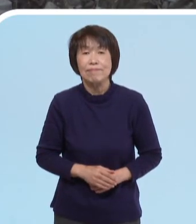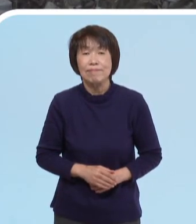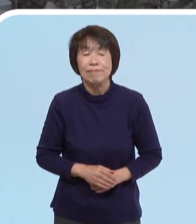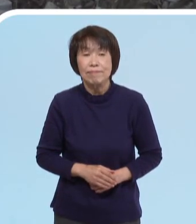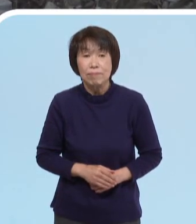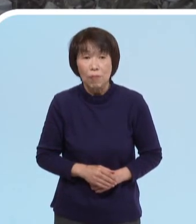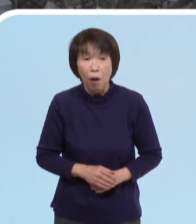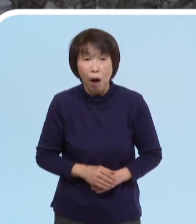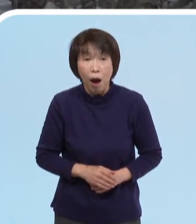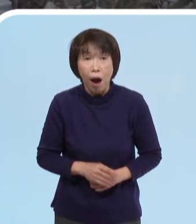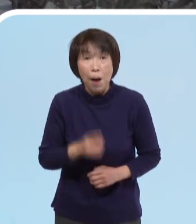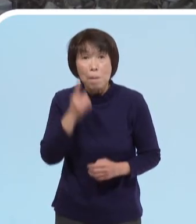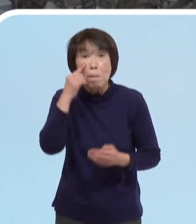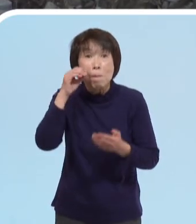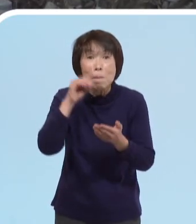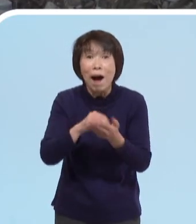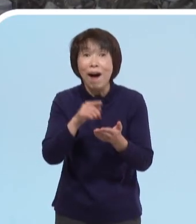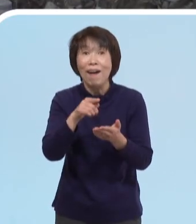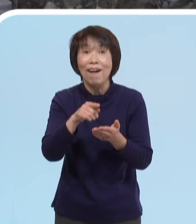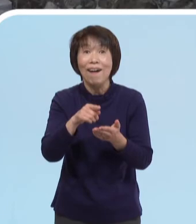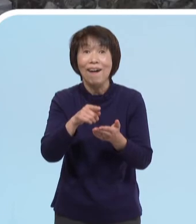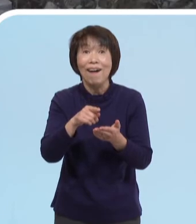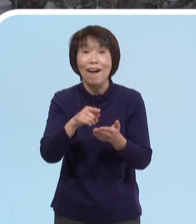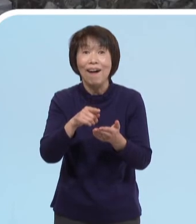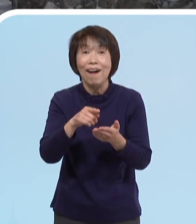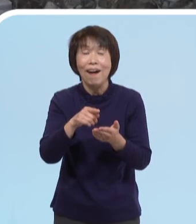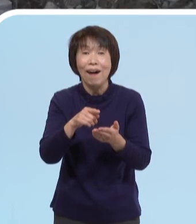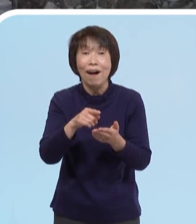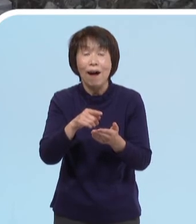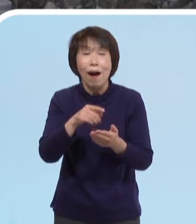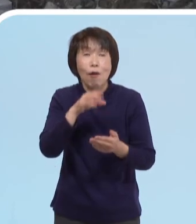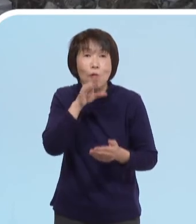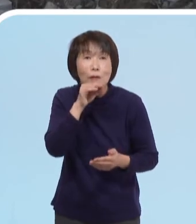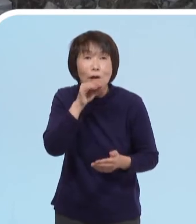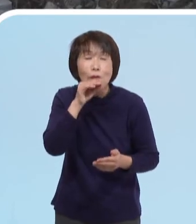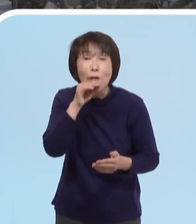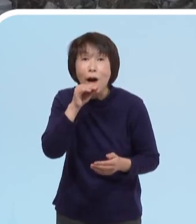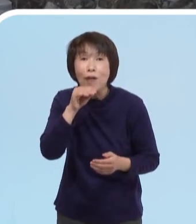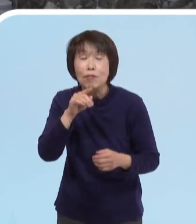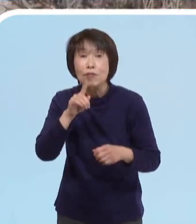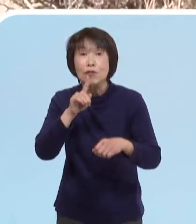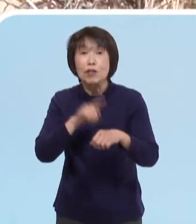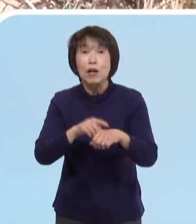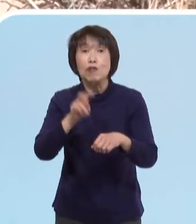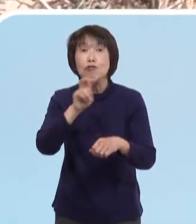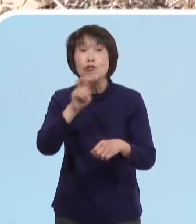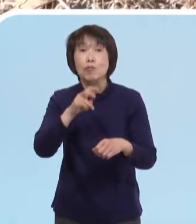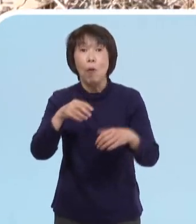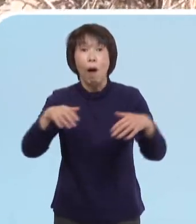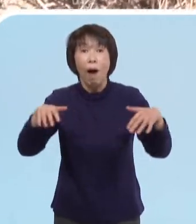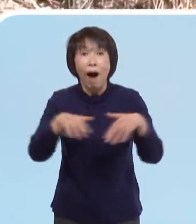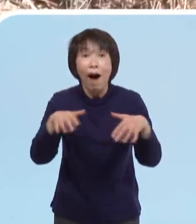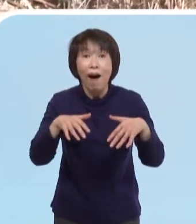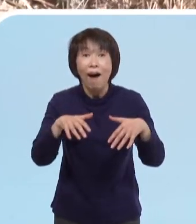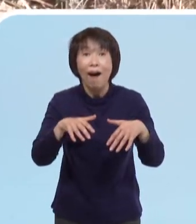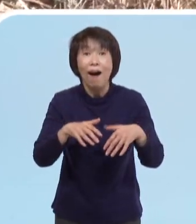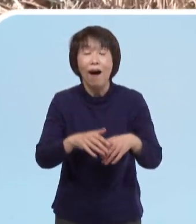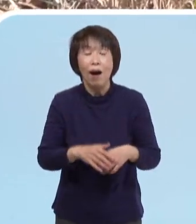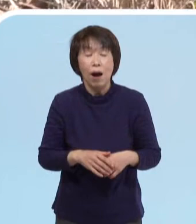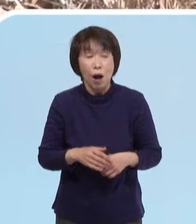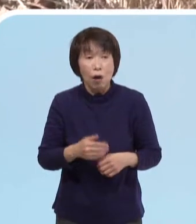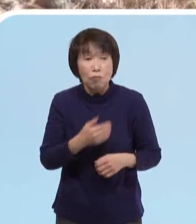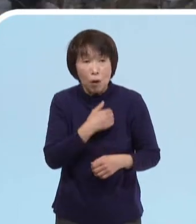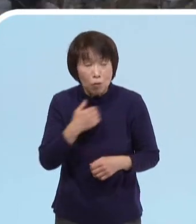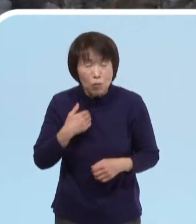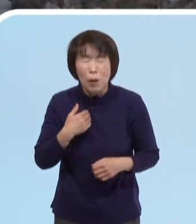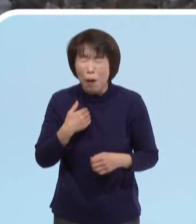おっと、どうやら見つけたようですよ。なんとわずか20秒。 大丈夫です